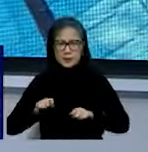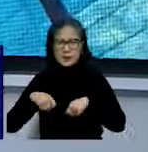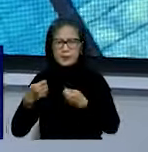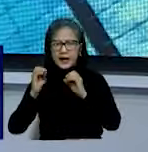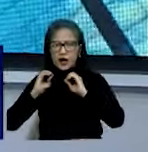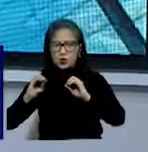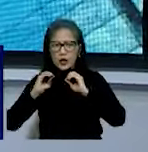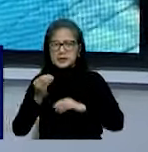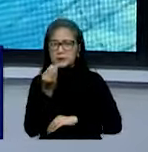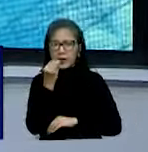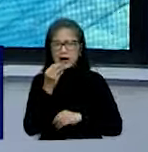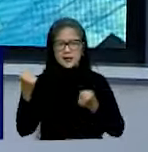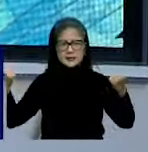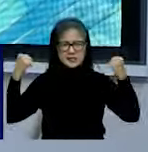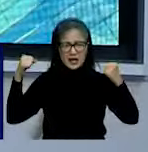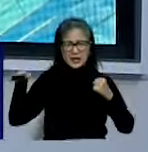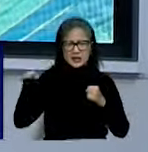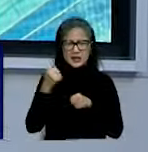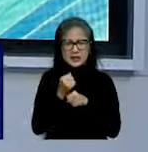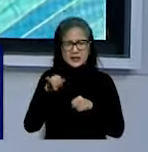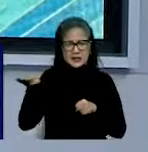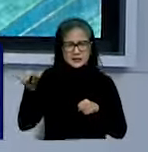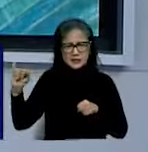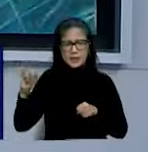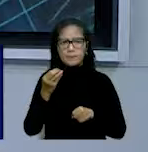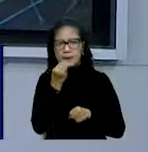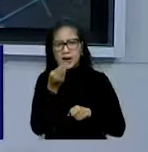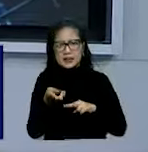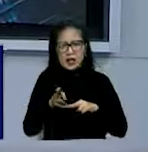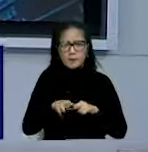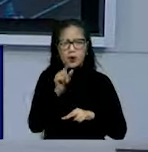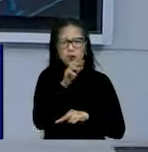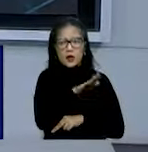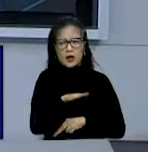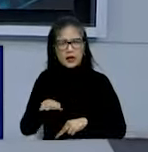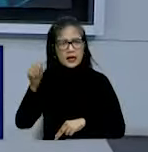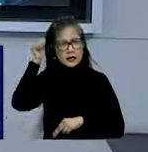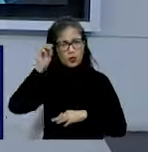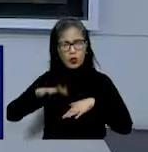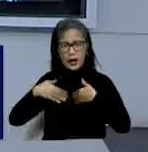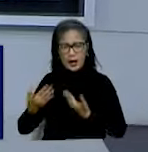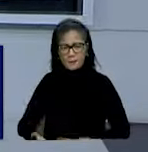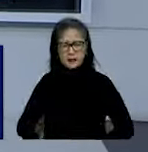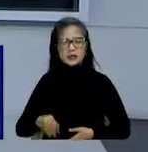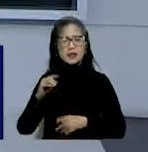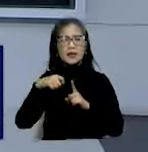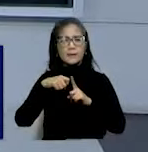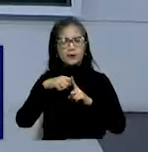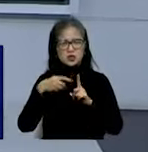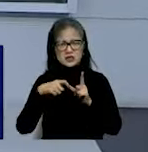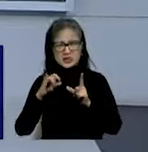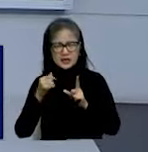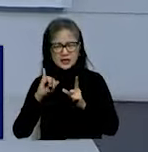serta paket makanan tambahan bergizi untuk anak dan ibu hamil di Kelurahan Kebon Sirih, Jakarta Pusat. Kegiatan ini untuk